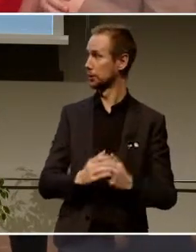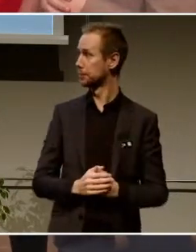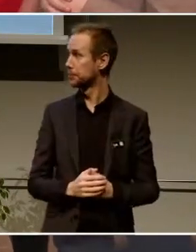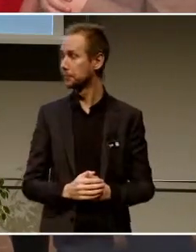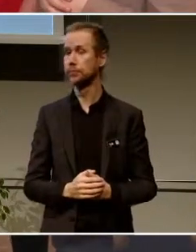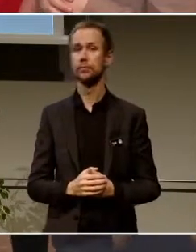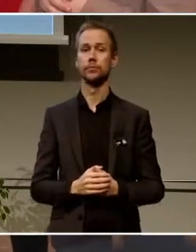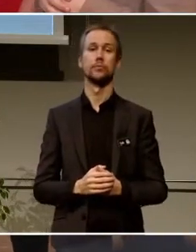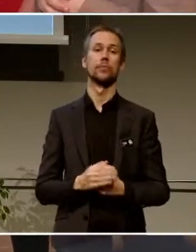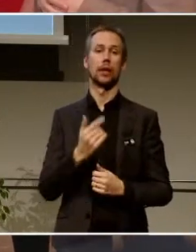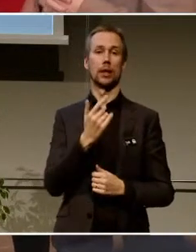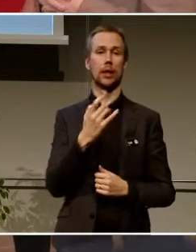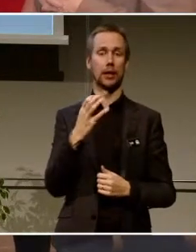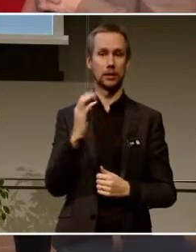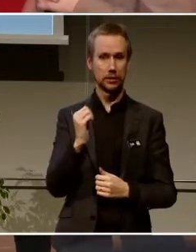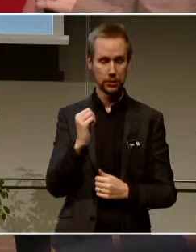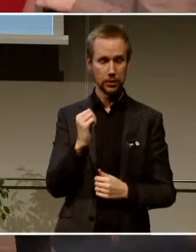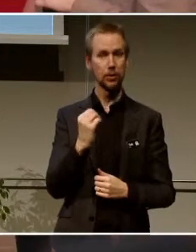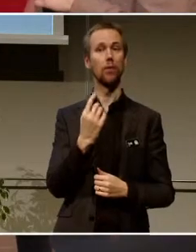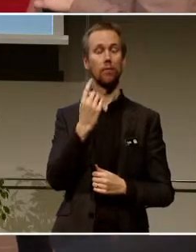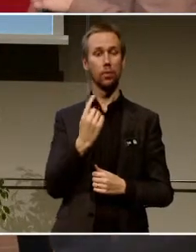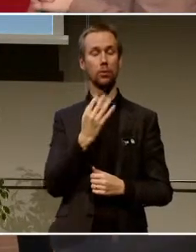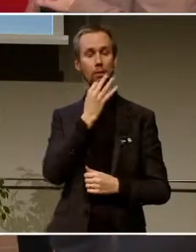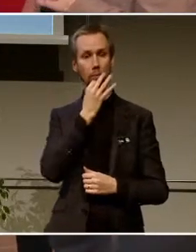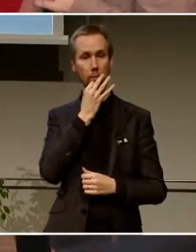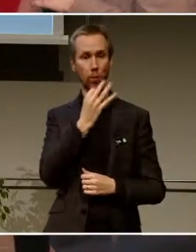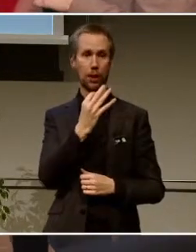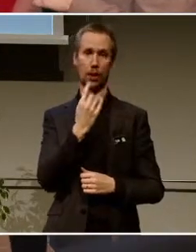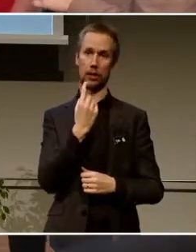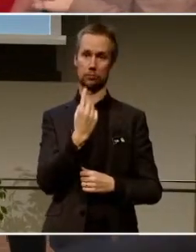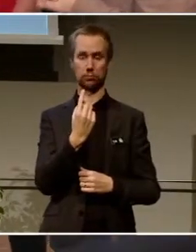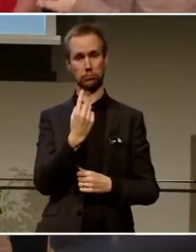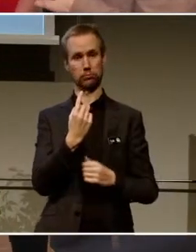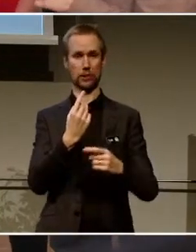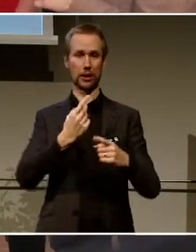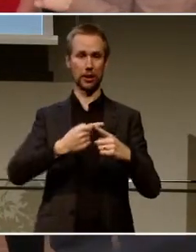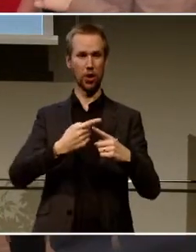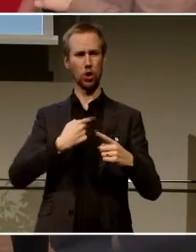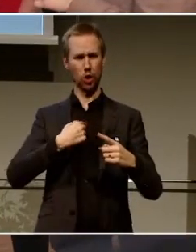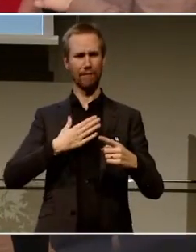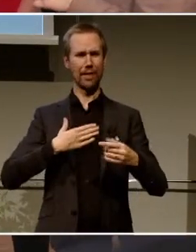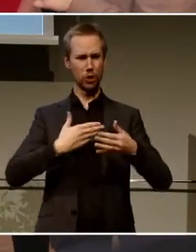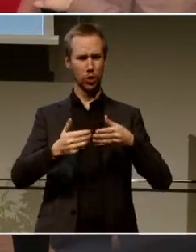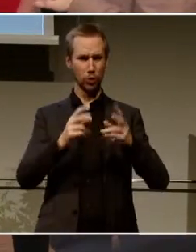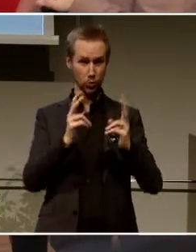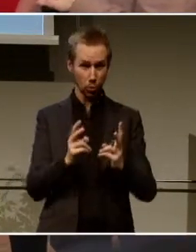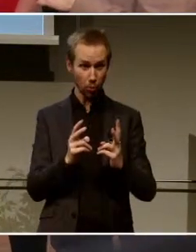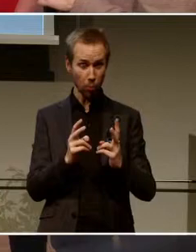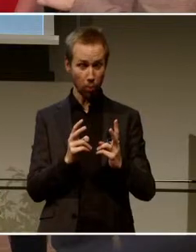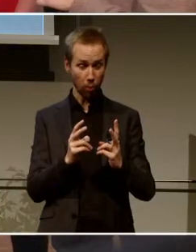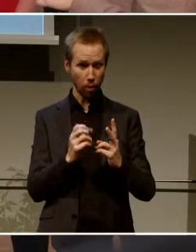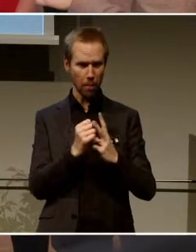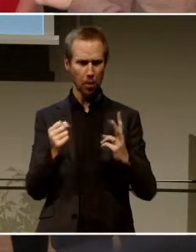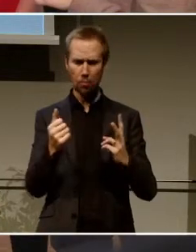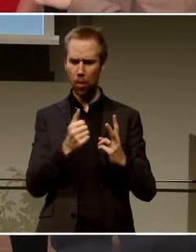som verkar ganska enkel. Hur får man tag på... Jag skulle vilja göra det här, men då står det att jag behöver ha en e-postadress.